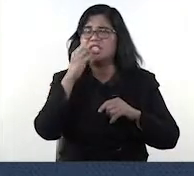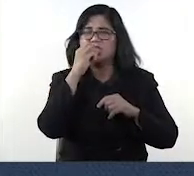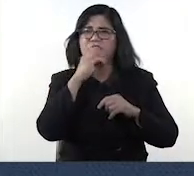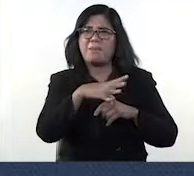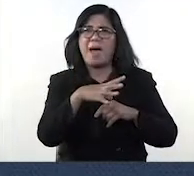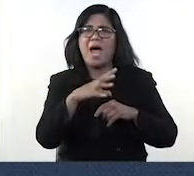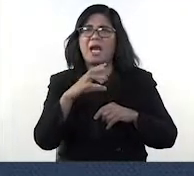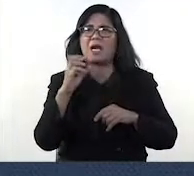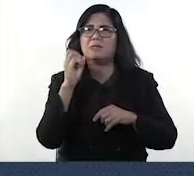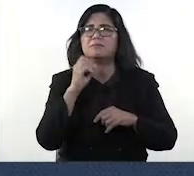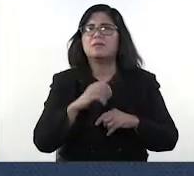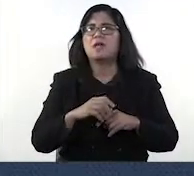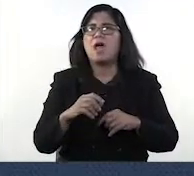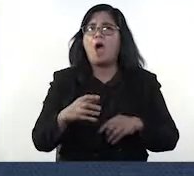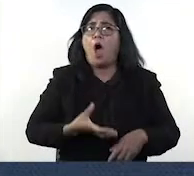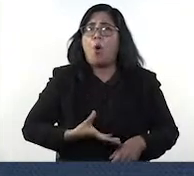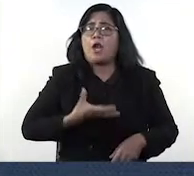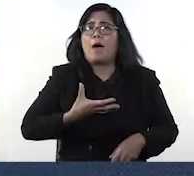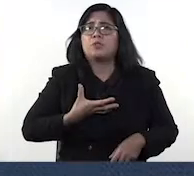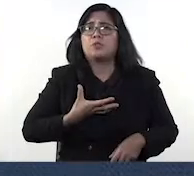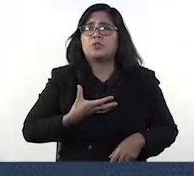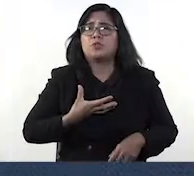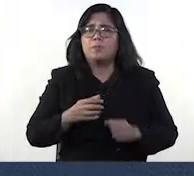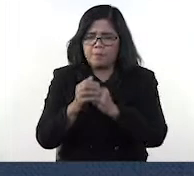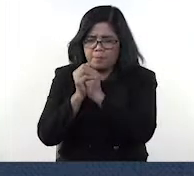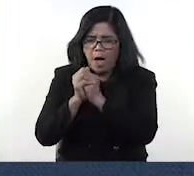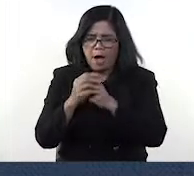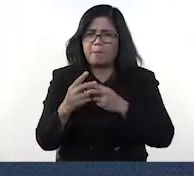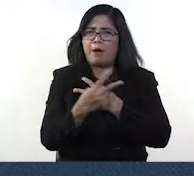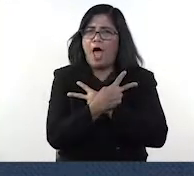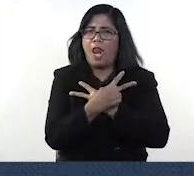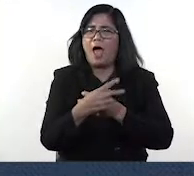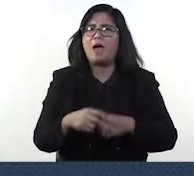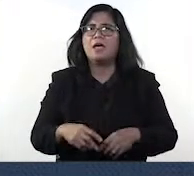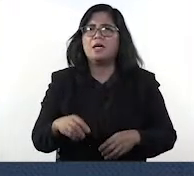Hai hawa nafsu penyembahan berhala sihir perseteruan perselisihan